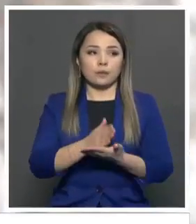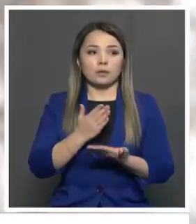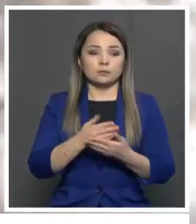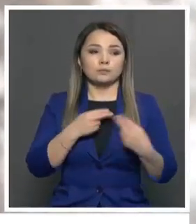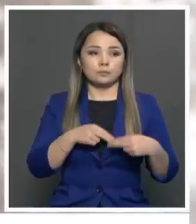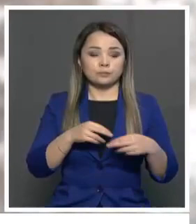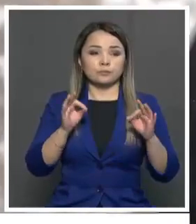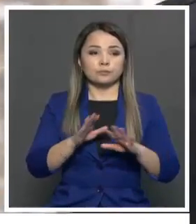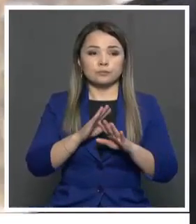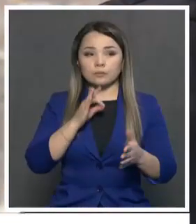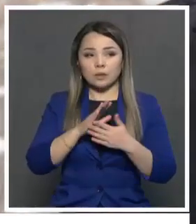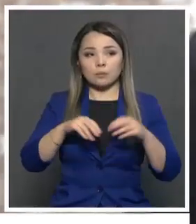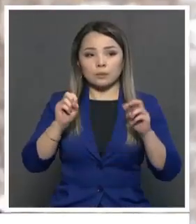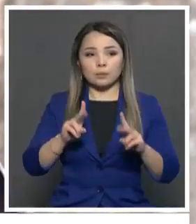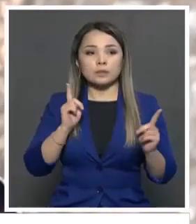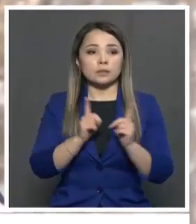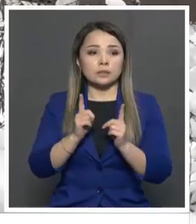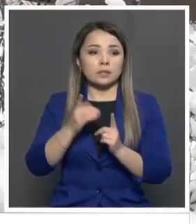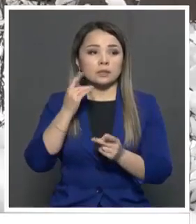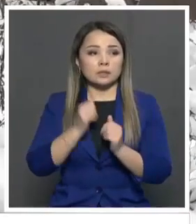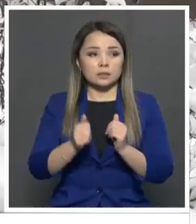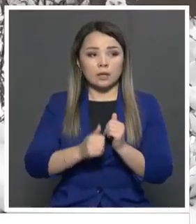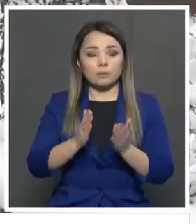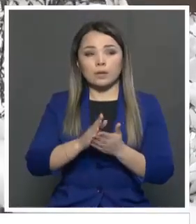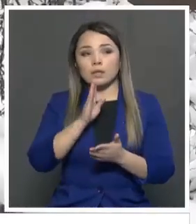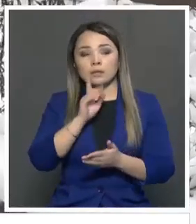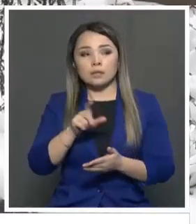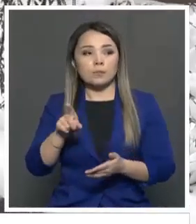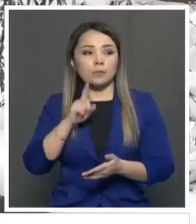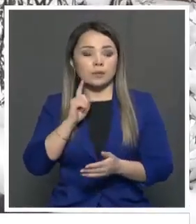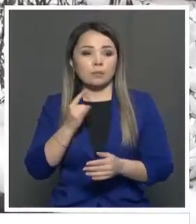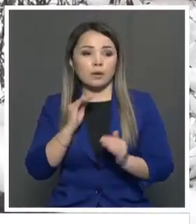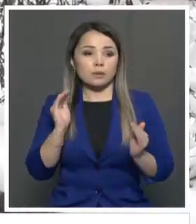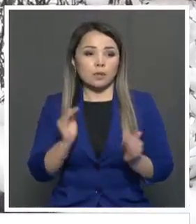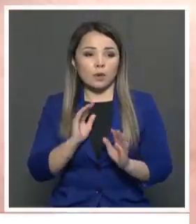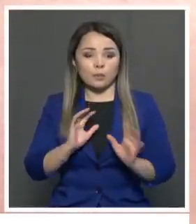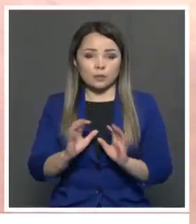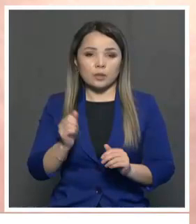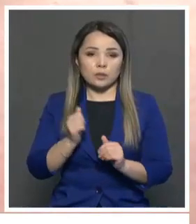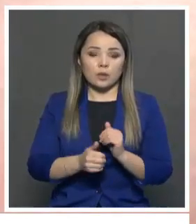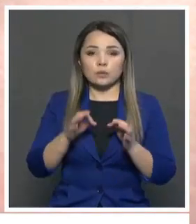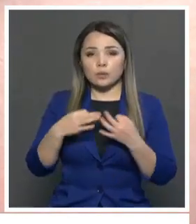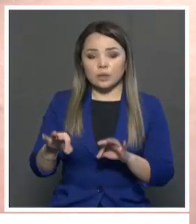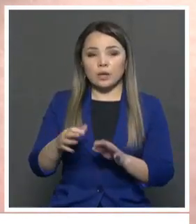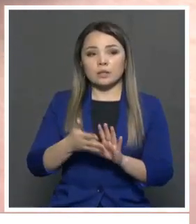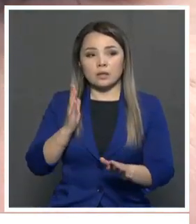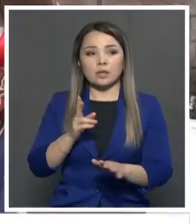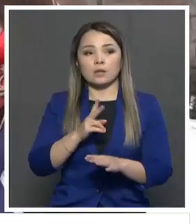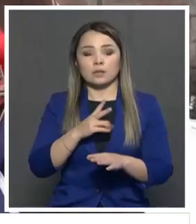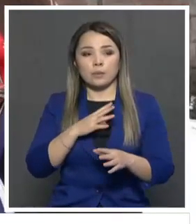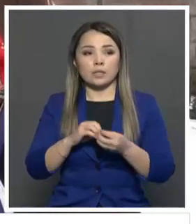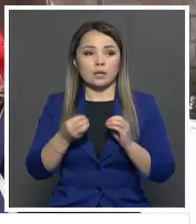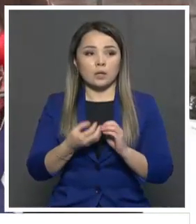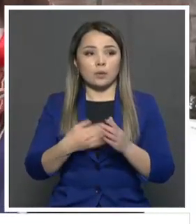жолында әділетсіздікке жолыққан мамандарды жиі кездестіреді. Олардың көпшілігі қыз-келіншектер. Бала күтіміне байланысты жиі сұранып, кезекті декреттік демалысқа